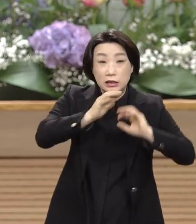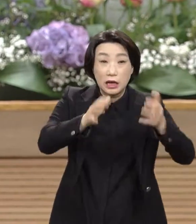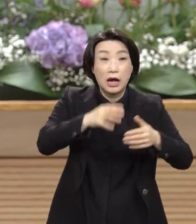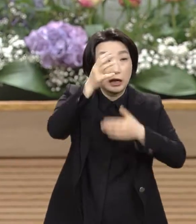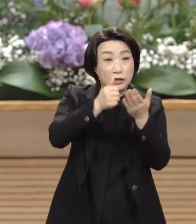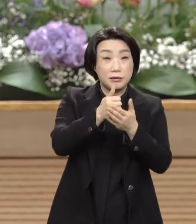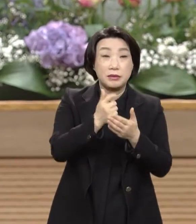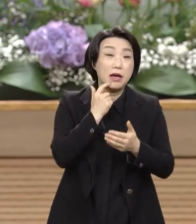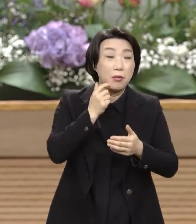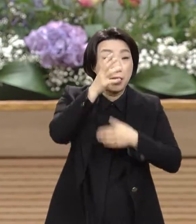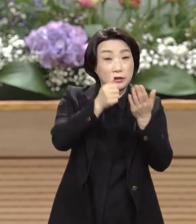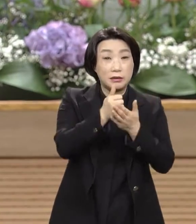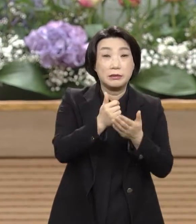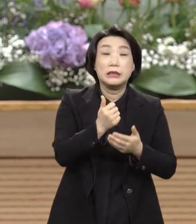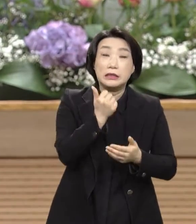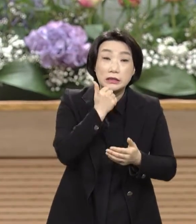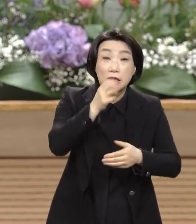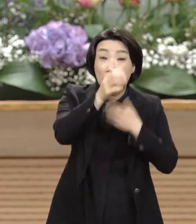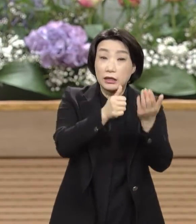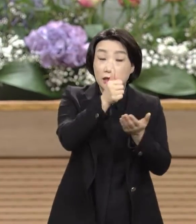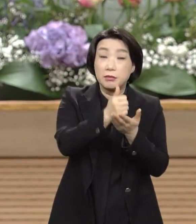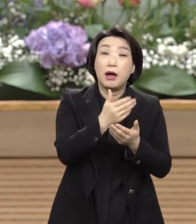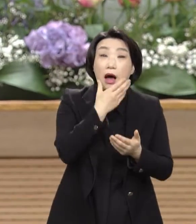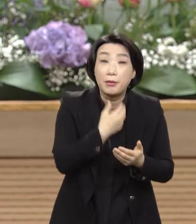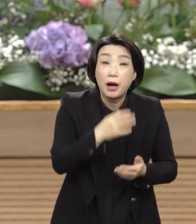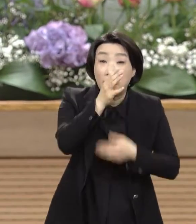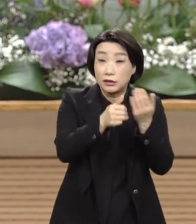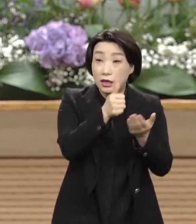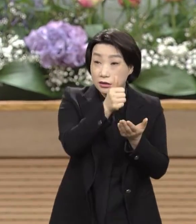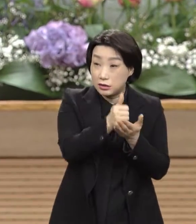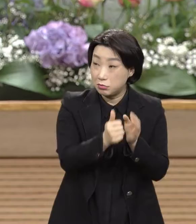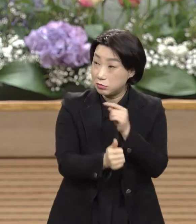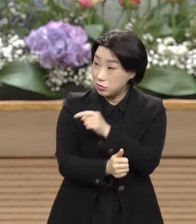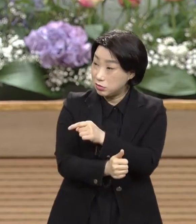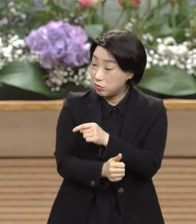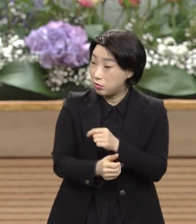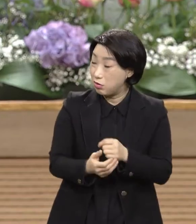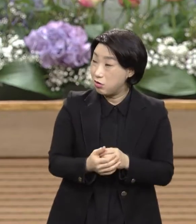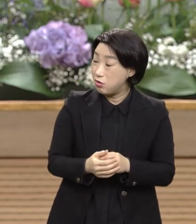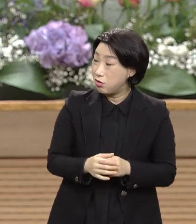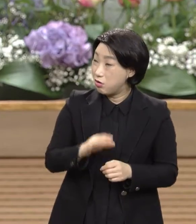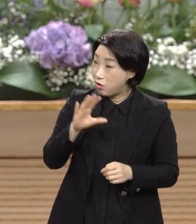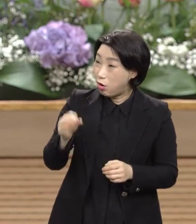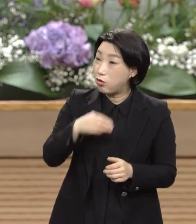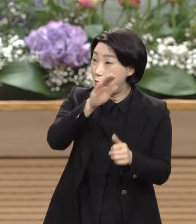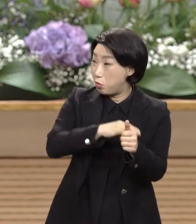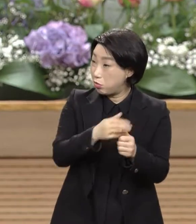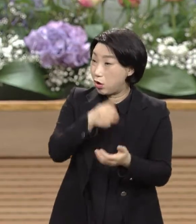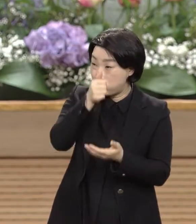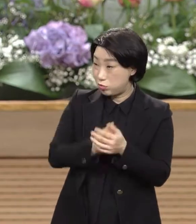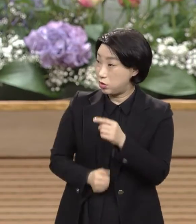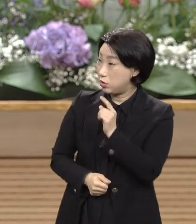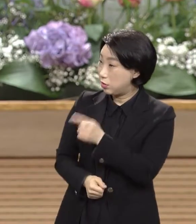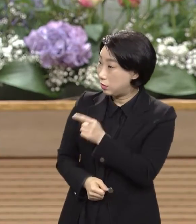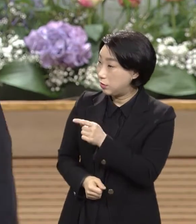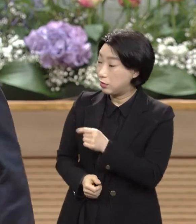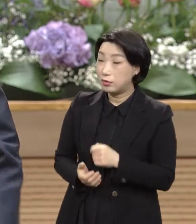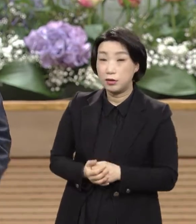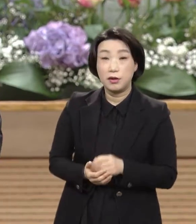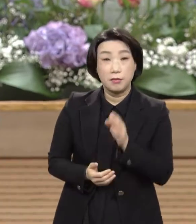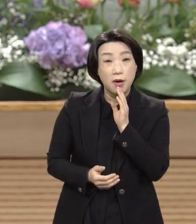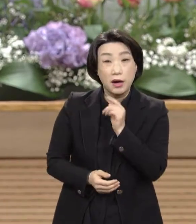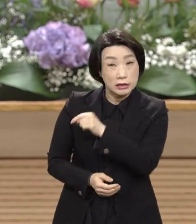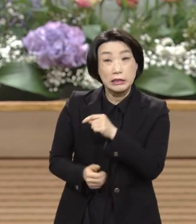하나님, 이삭의 하나님, 아브라함의 하나님의 신성을 모독하는 자,